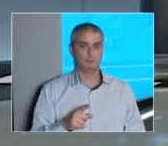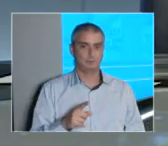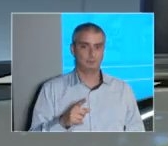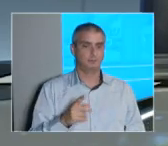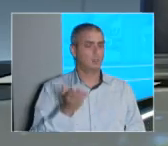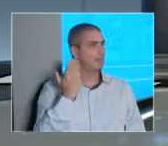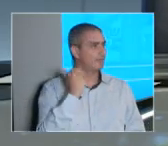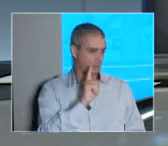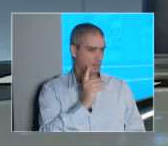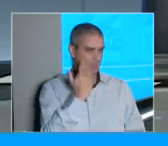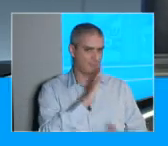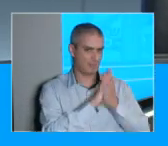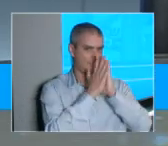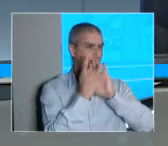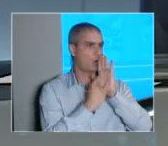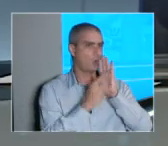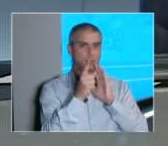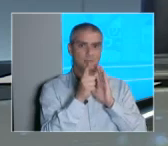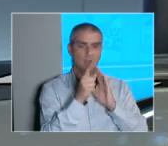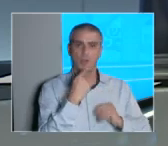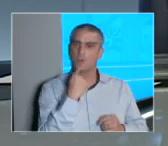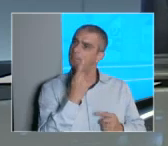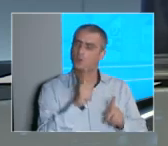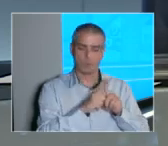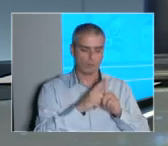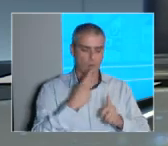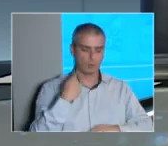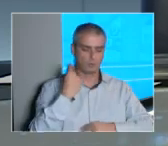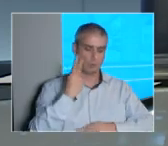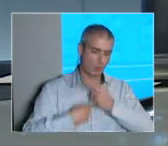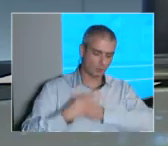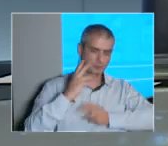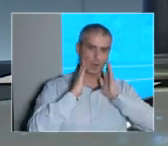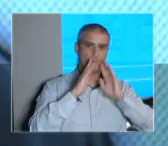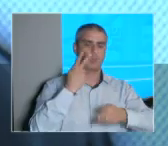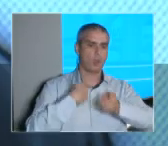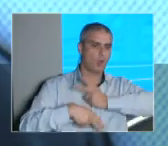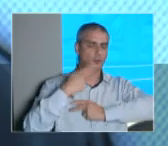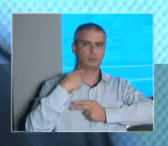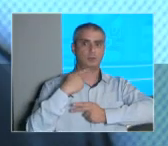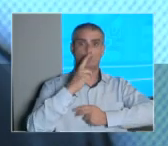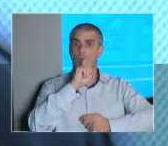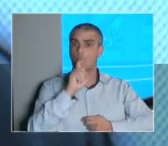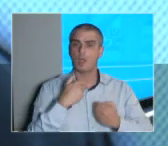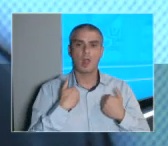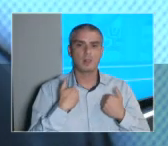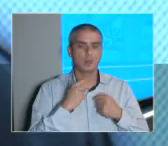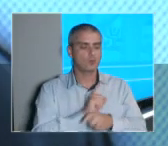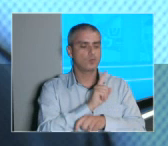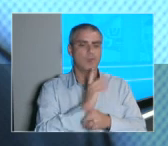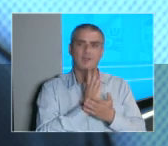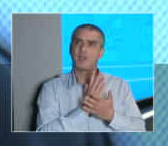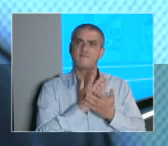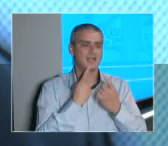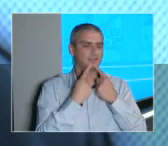אבי, לפני המהפכה החוקתית, אתה מייחס את זה על איזשהו גלגל חוזר, חוזרים לאמונה, חוזרים לאמונותיהם. יכול להיות שאנחנו בעידן של